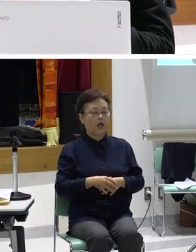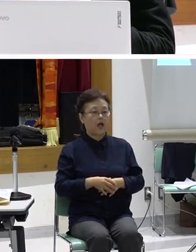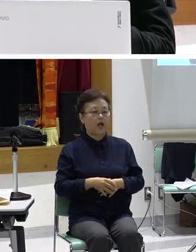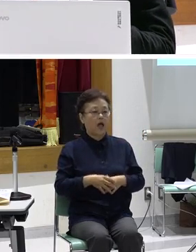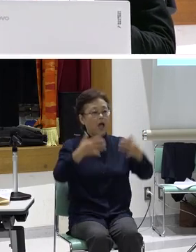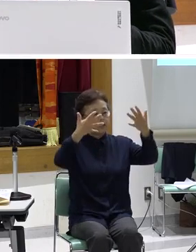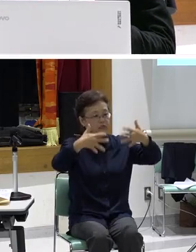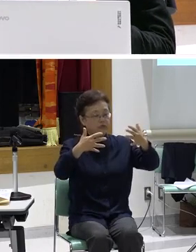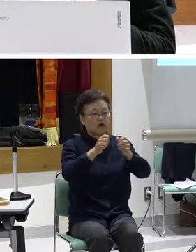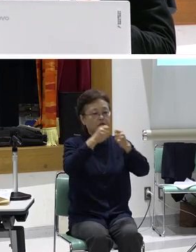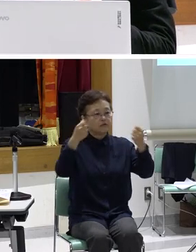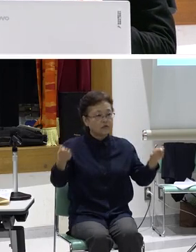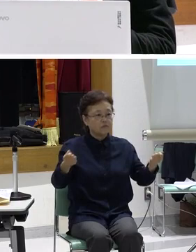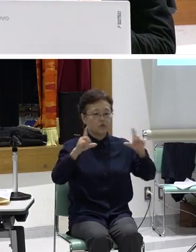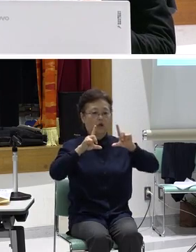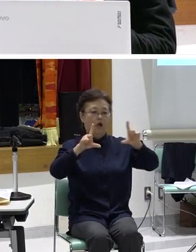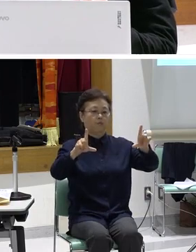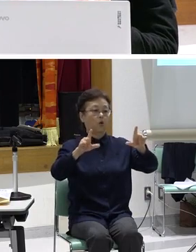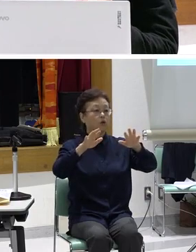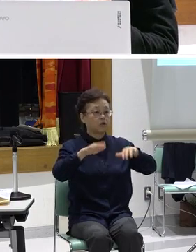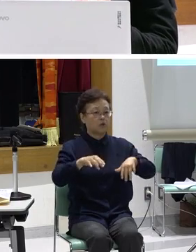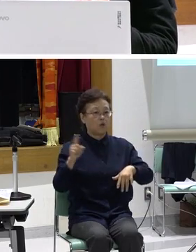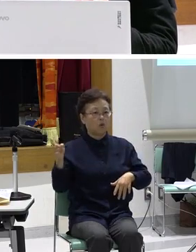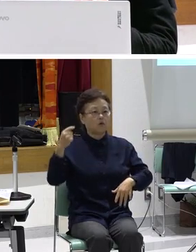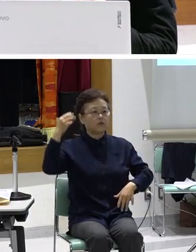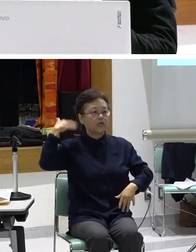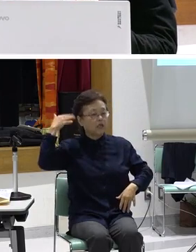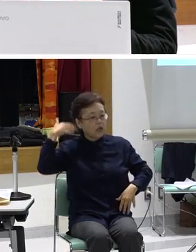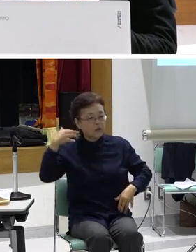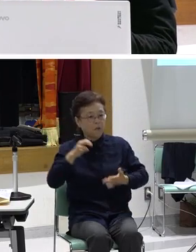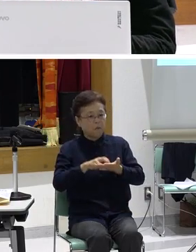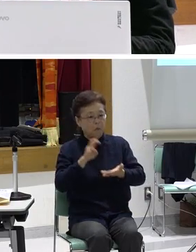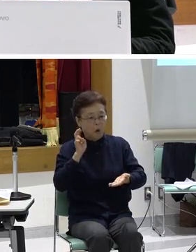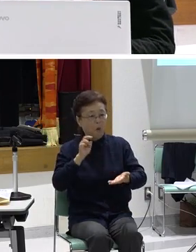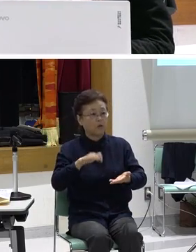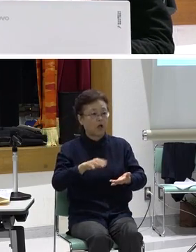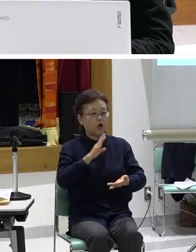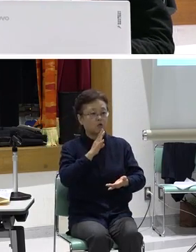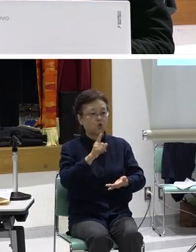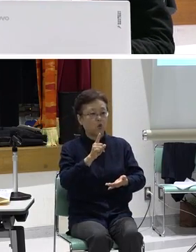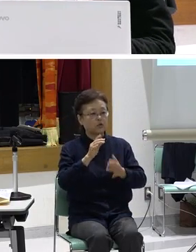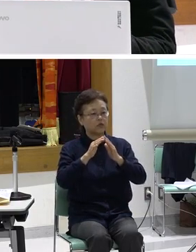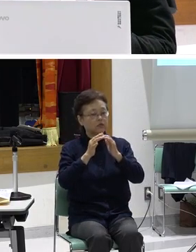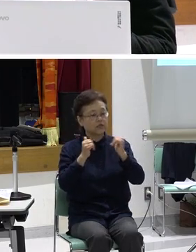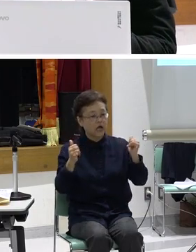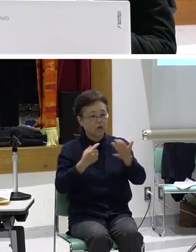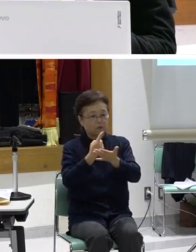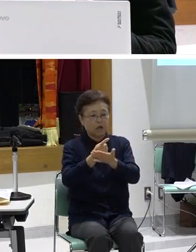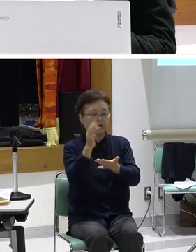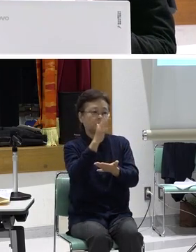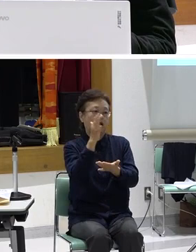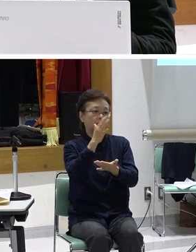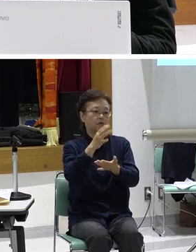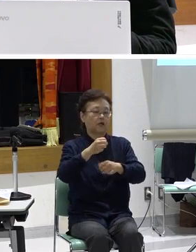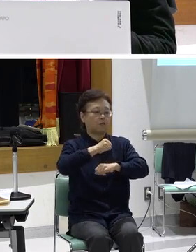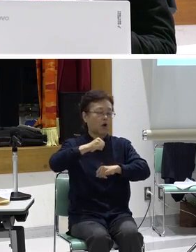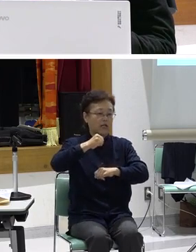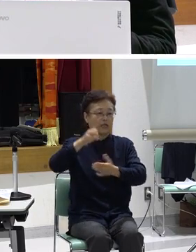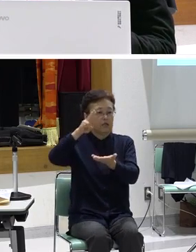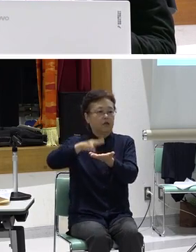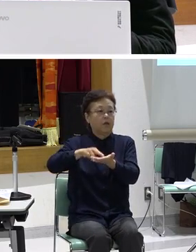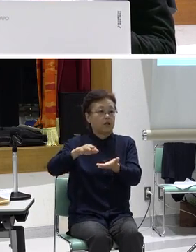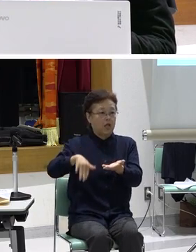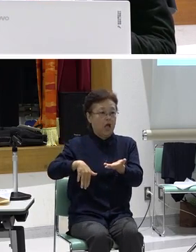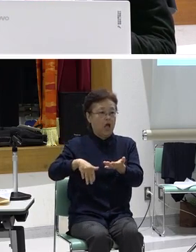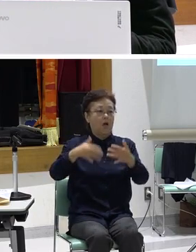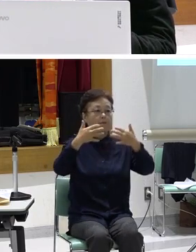聞いてなかったというとびっくりしたんですが、で、障害当事者を交えずに作成をした。で、バリアフリー法や大阪府